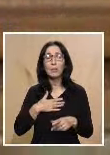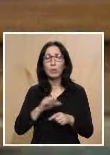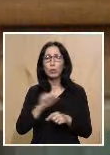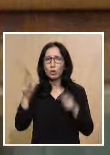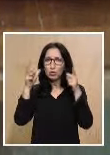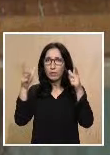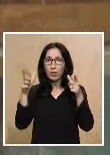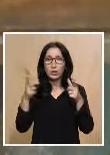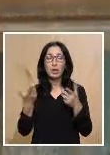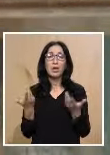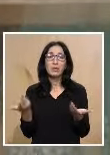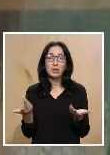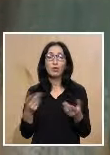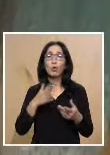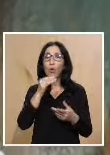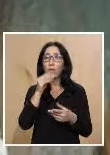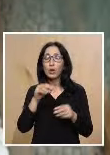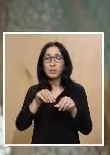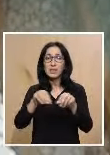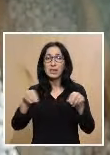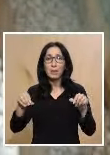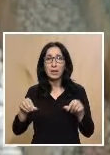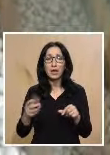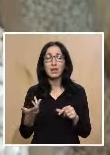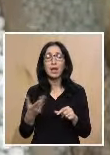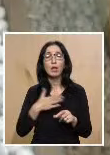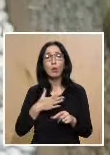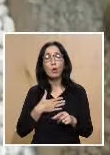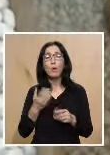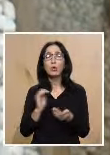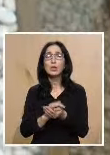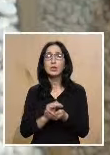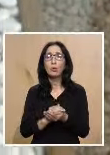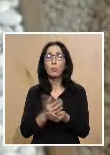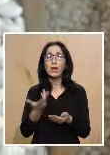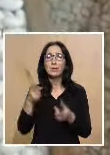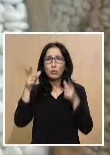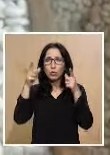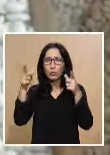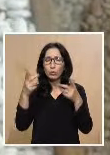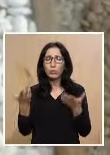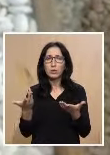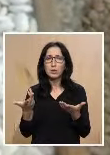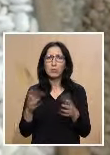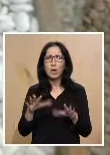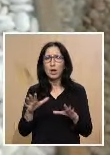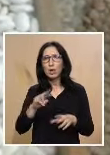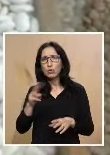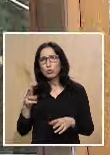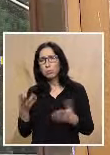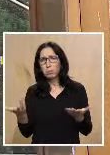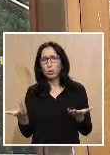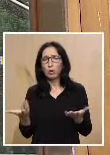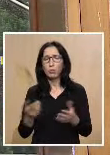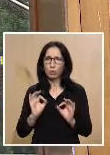и животни. Всъщност ние говорим за земеделие, но е имало и стопанство, животновътство или нещо подобно. Така ли е?